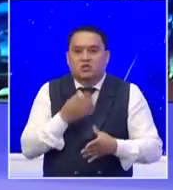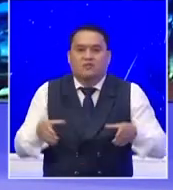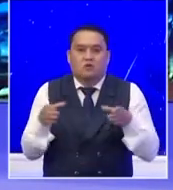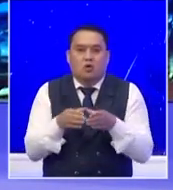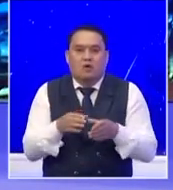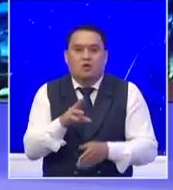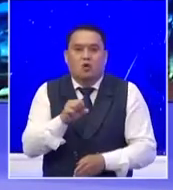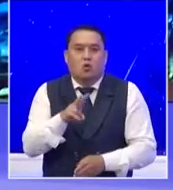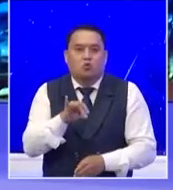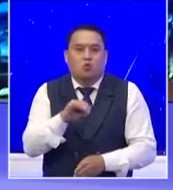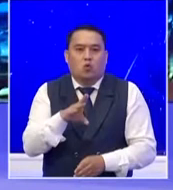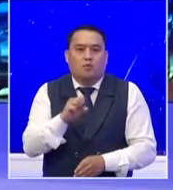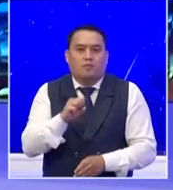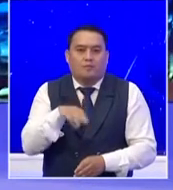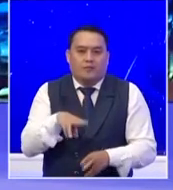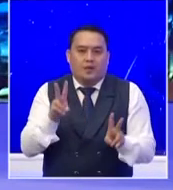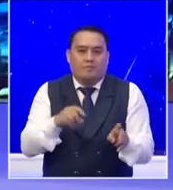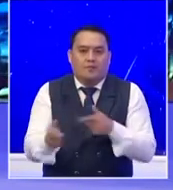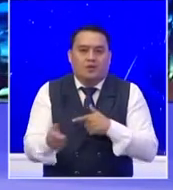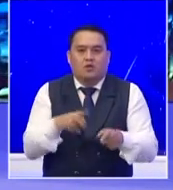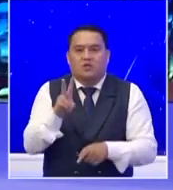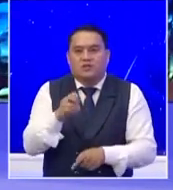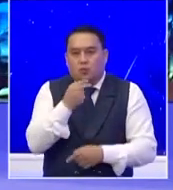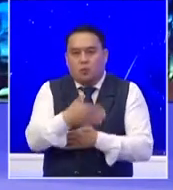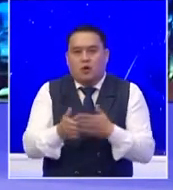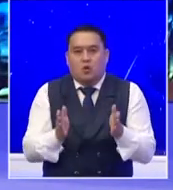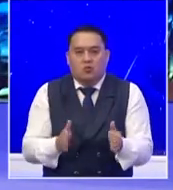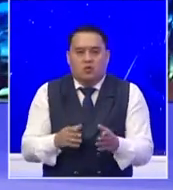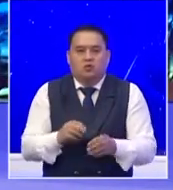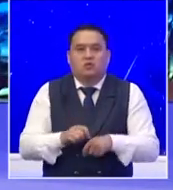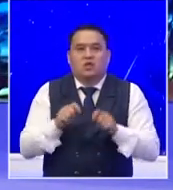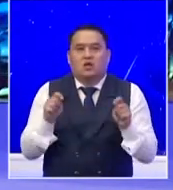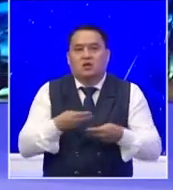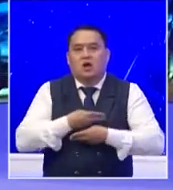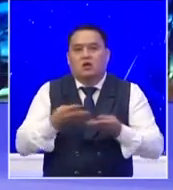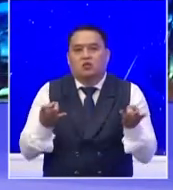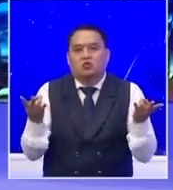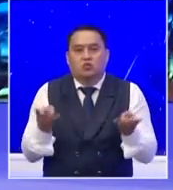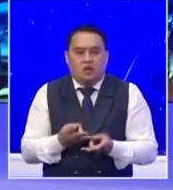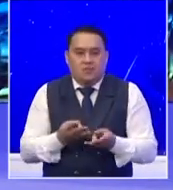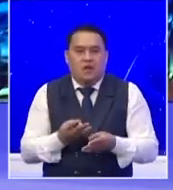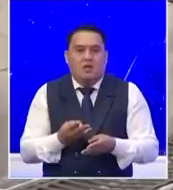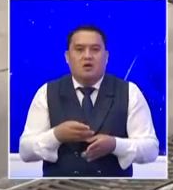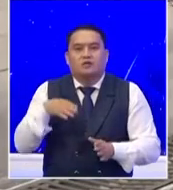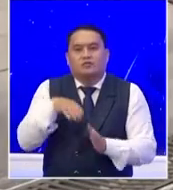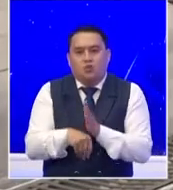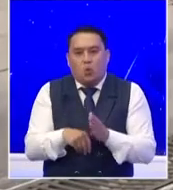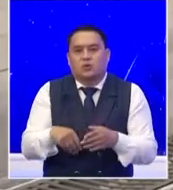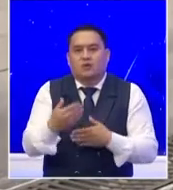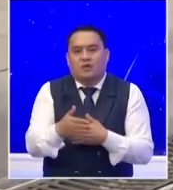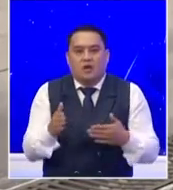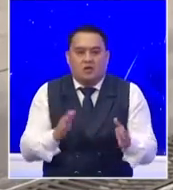международной инвестиционной компании «Куста Групп» подготовили 200 продуктовых корзин, которые раздали нуждающимся. В составе продовольственных